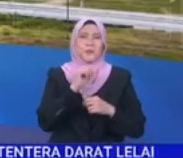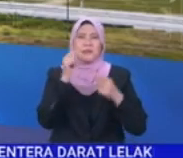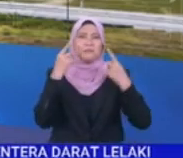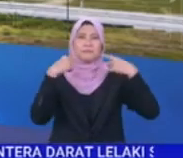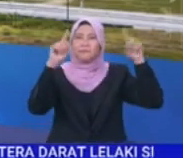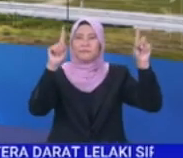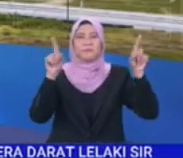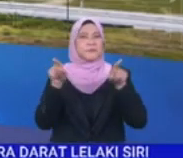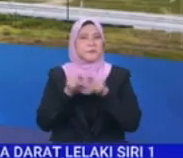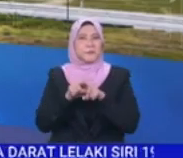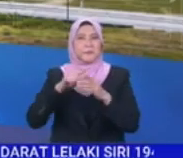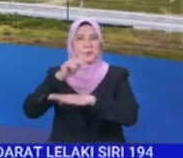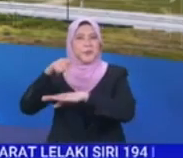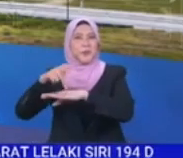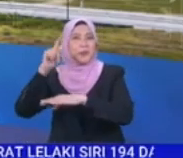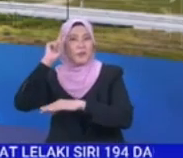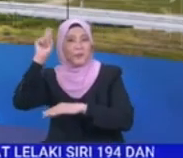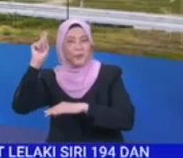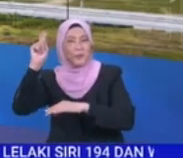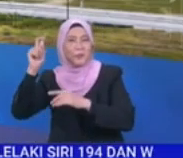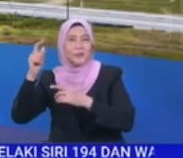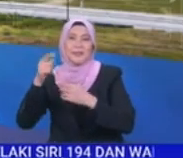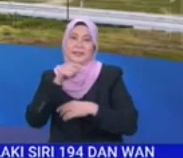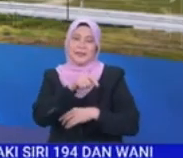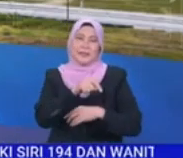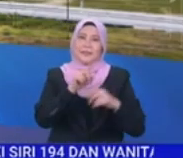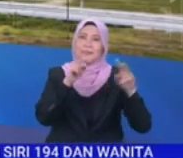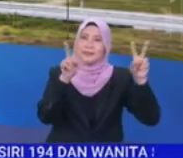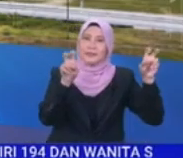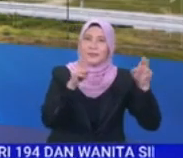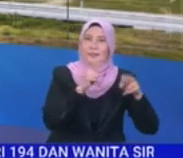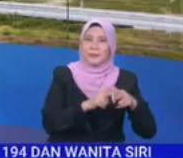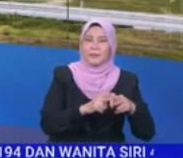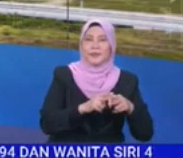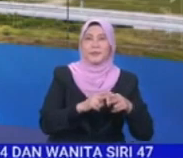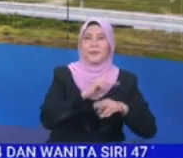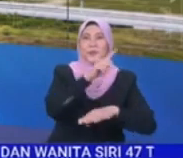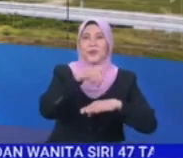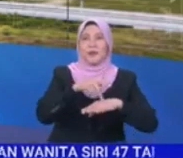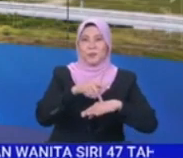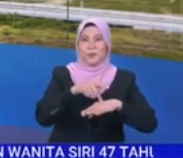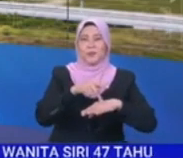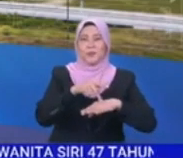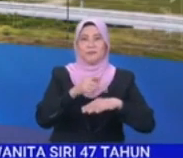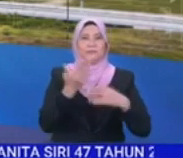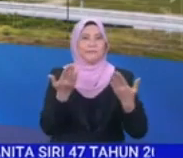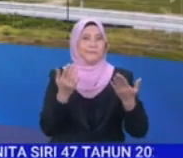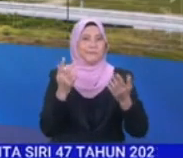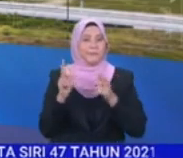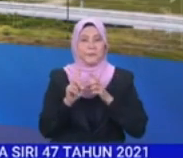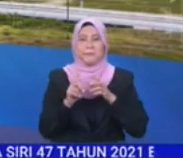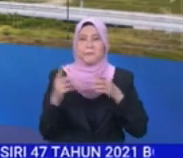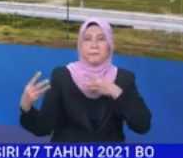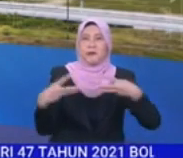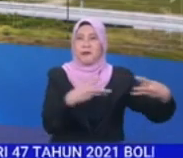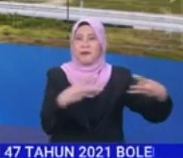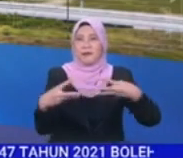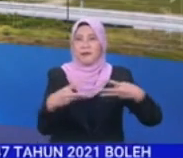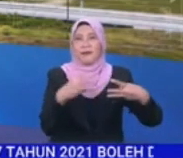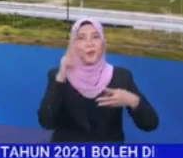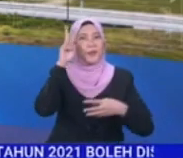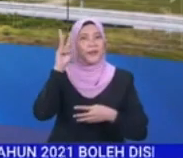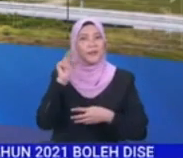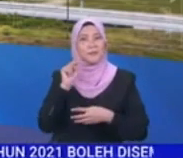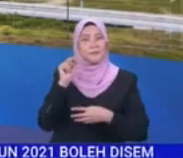seperti pulau peranginan lain di Terengganu pulau dengan gelaran Pulau nyawa kedua oleh pelarian perang Vietnam satu ketika